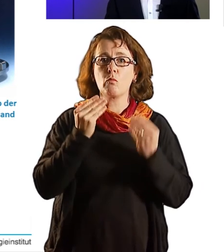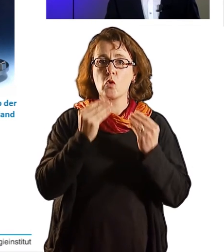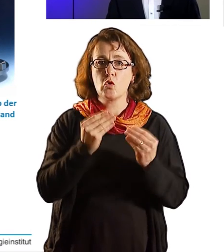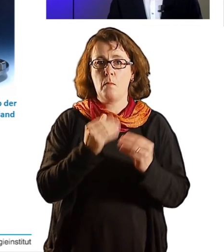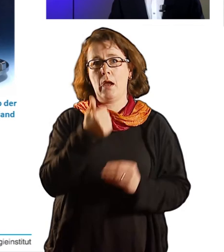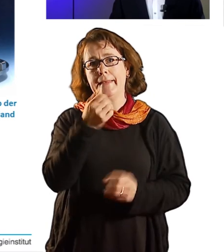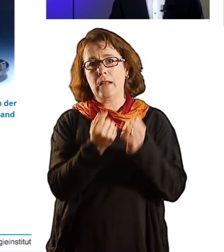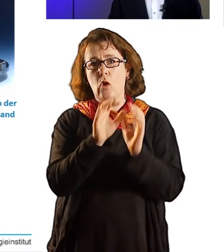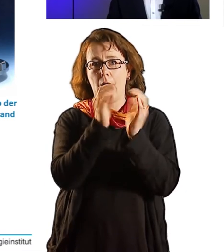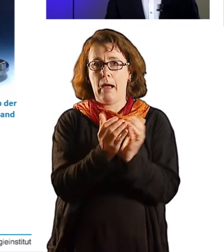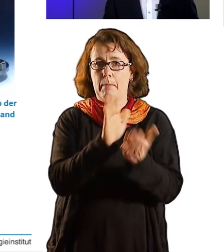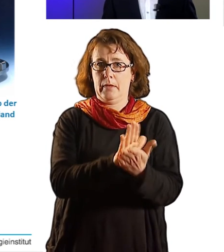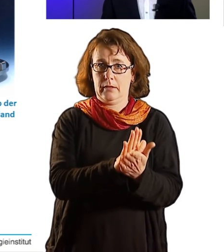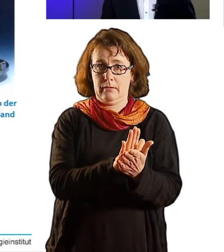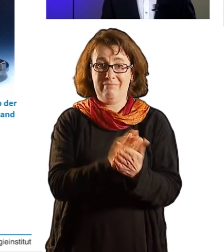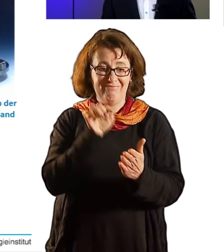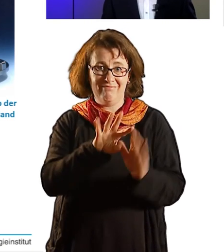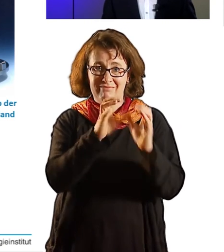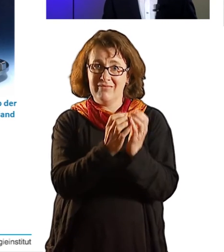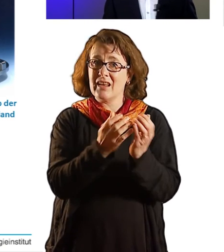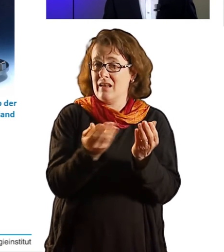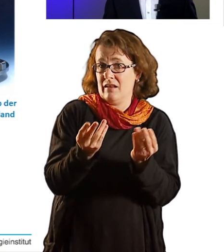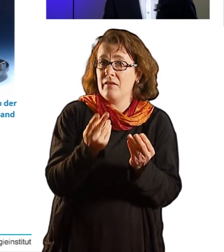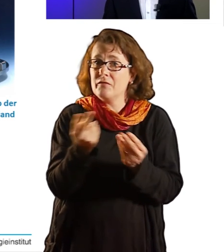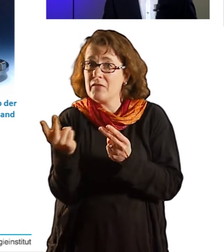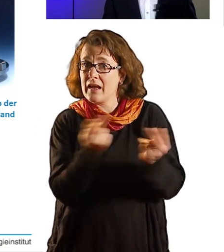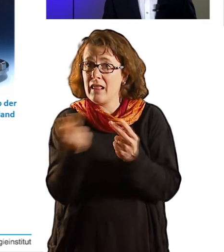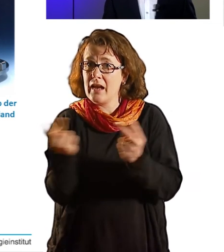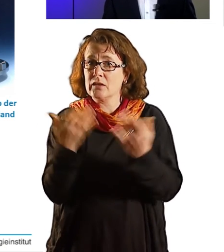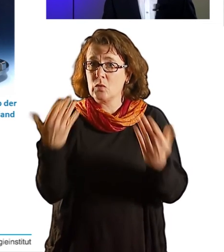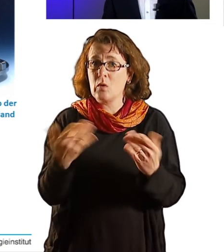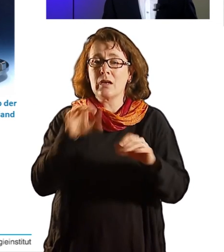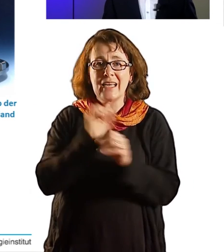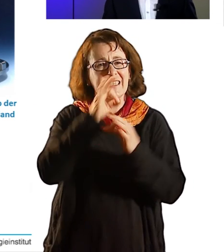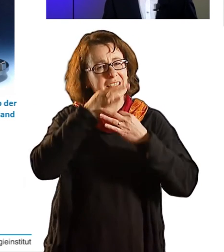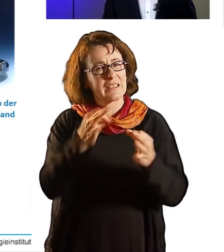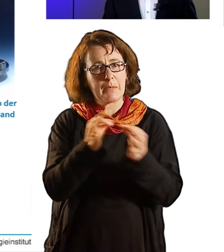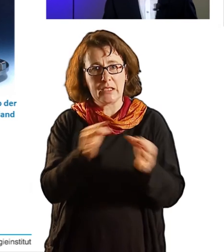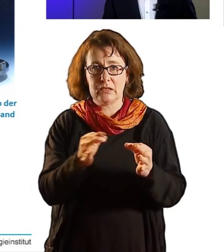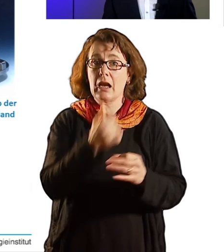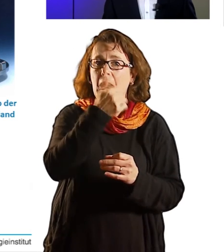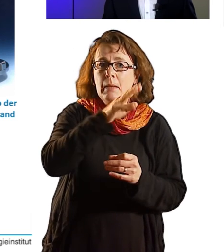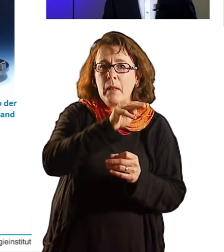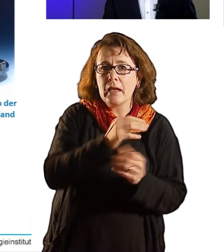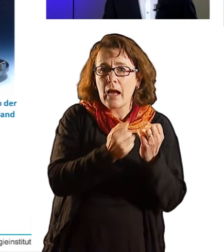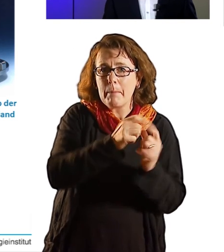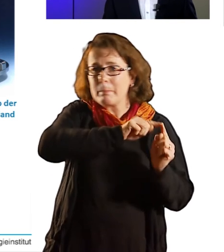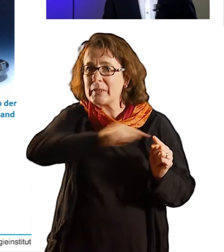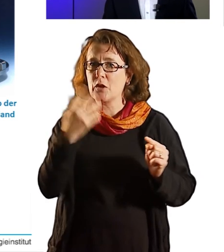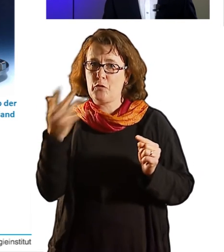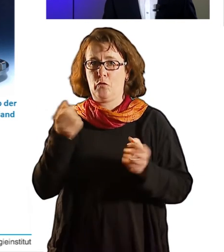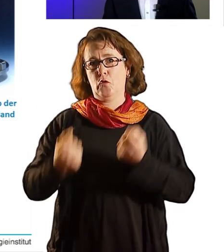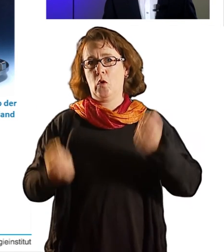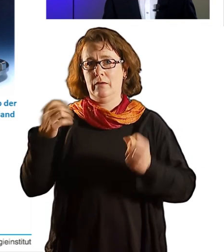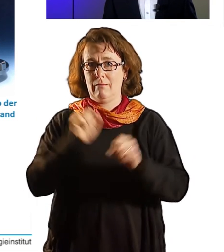Bundesrepublik Deutschland. Durch Vergleichsmessung mit diesen Prototypen sind Präzisionsmassebestimmungen im Bereich von 1 Milligramm bis 5 Tonnen